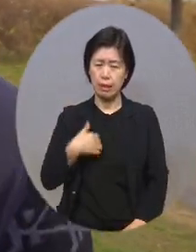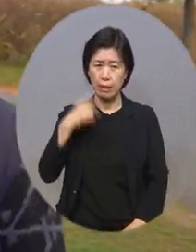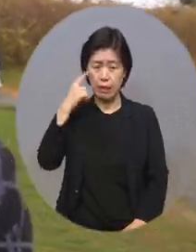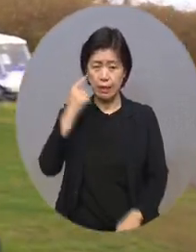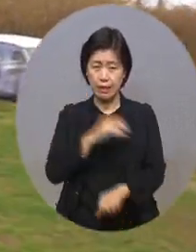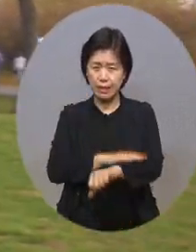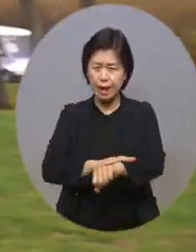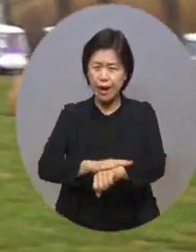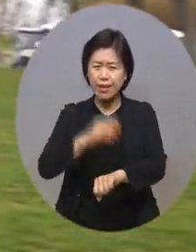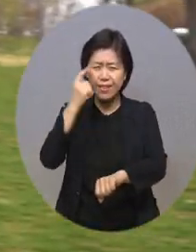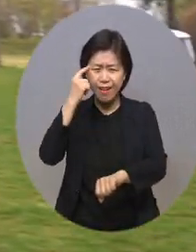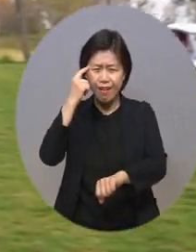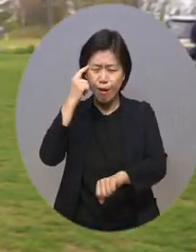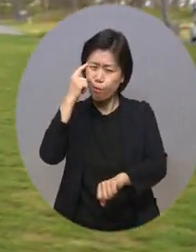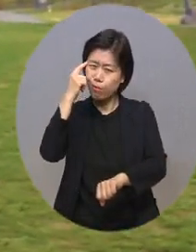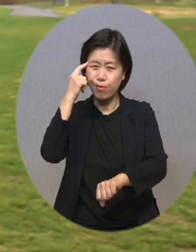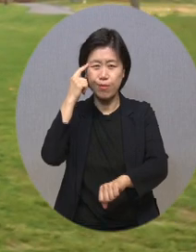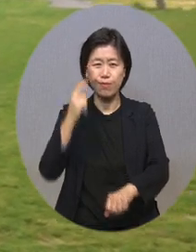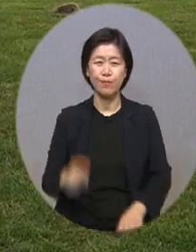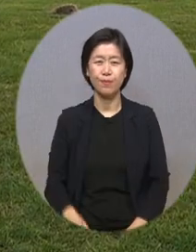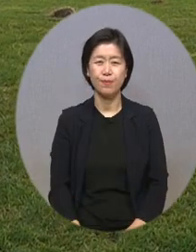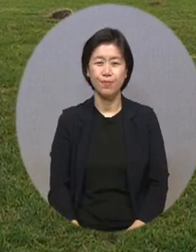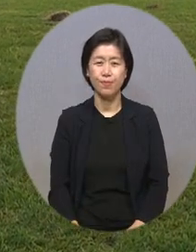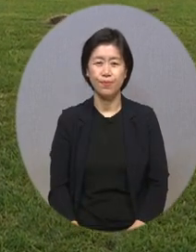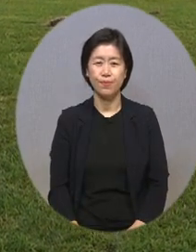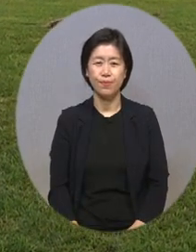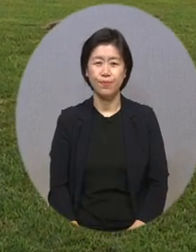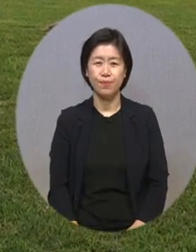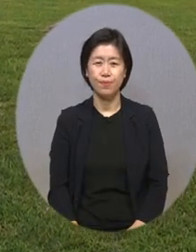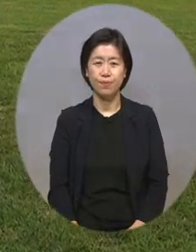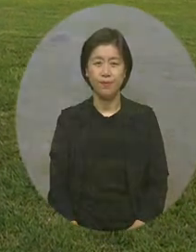길었대. 잘 친 줄 알았네.